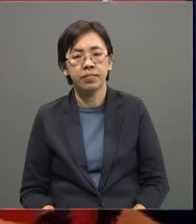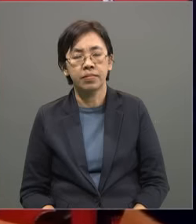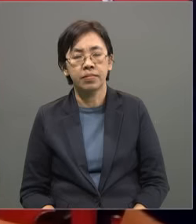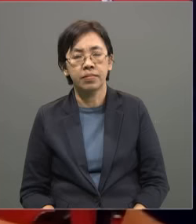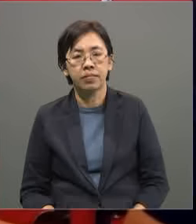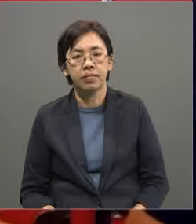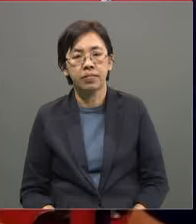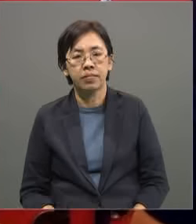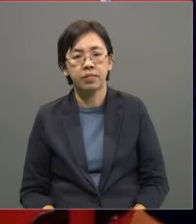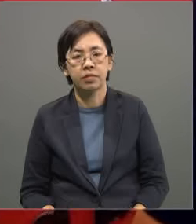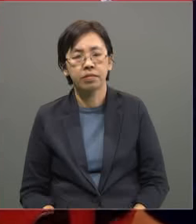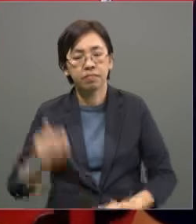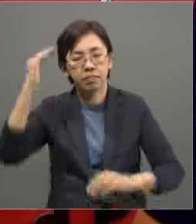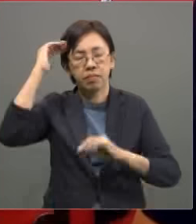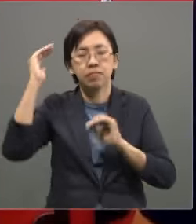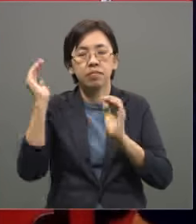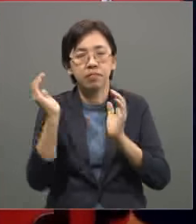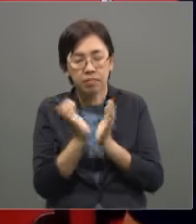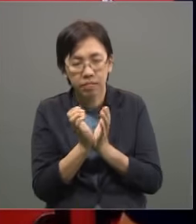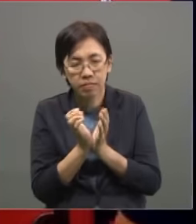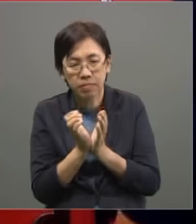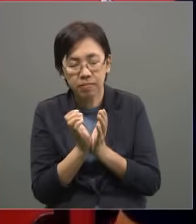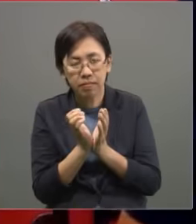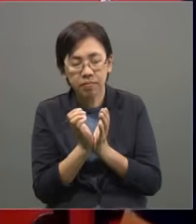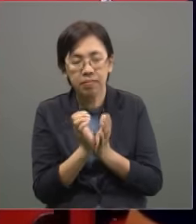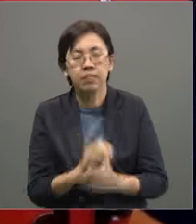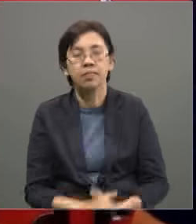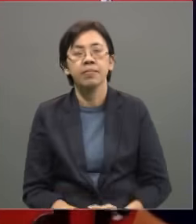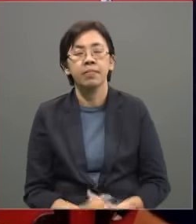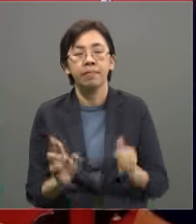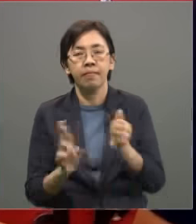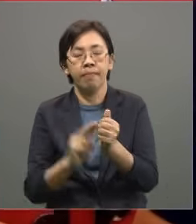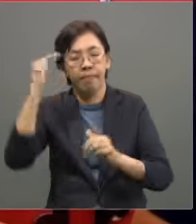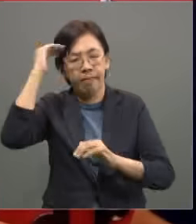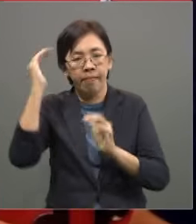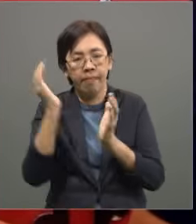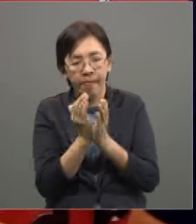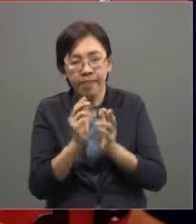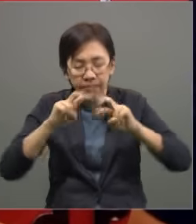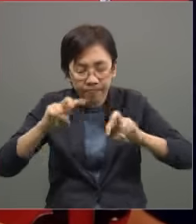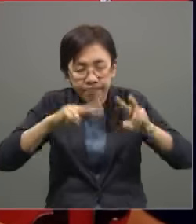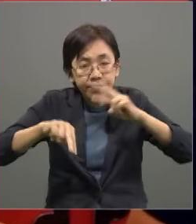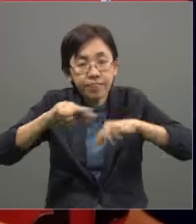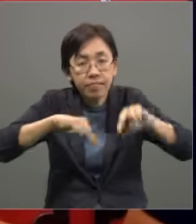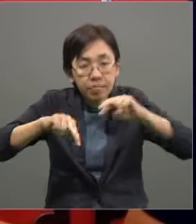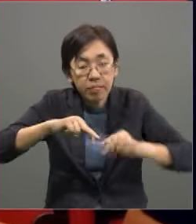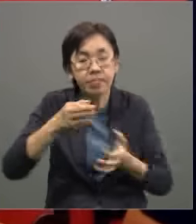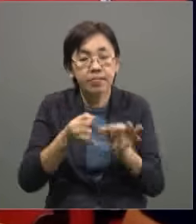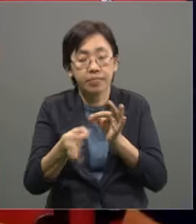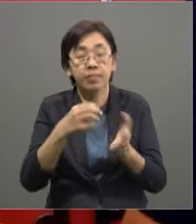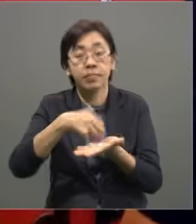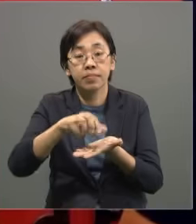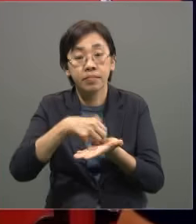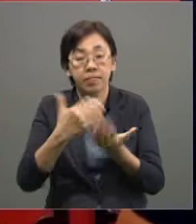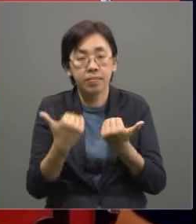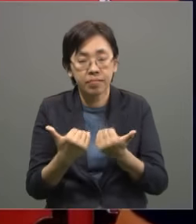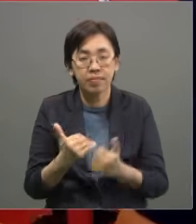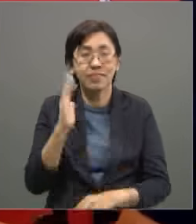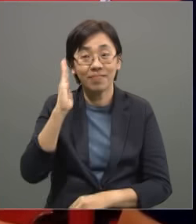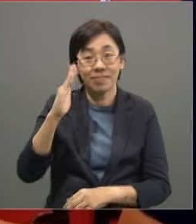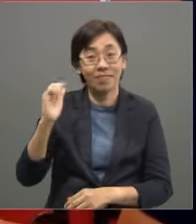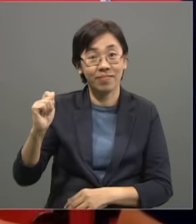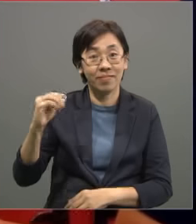ขณะที่ในฝั่งตำรวจนะครับโดยพลตำรวจตรีจรุลเกียรติปานแก้วรองผู้บัญชาการตำรวจสอบสวนกลางท่านก็บอกนะครับว่ากรณีของคุณโอวา